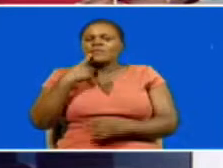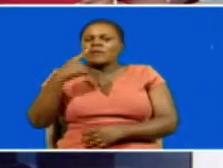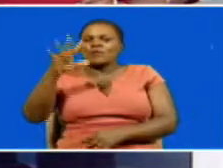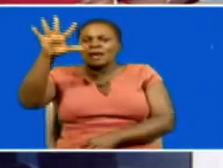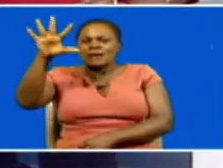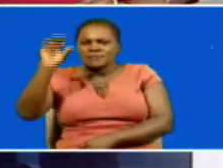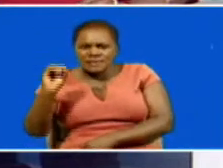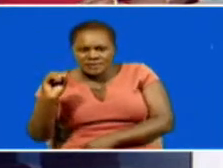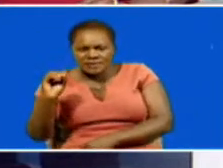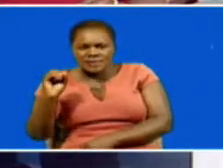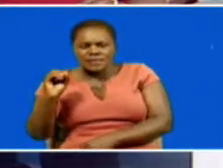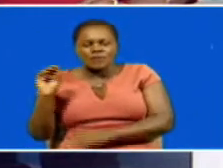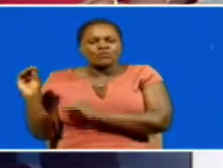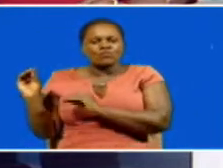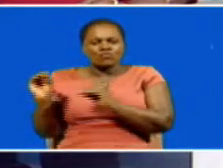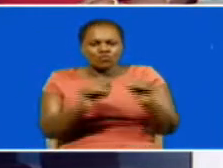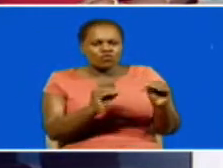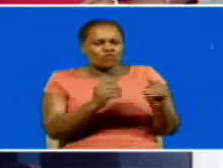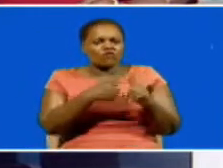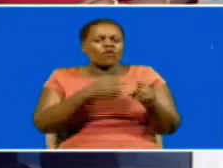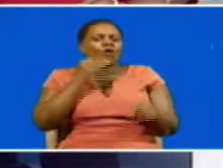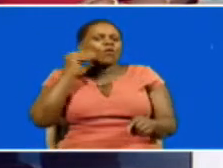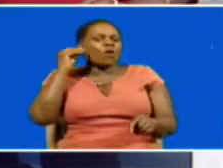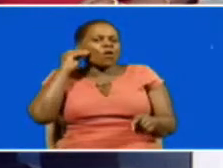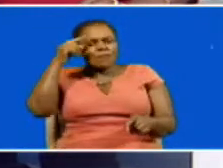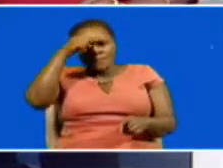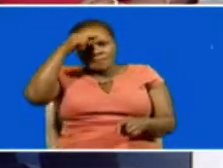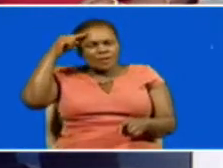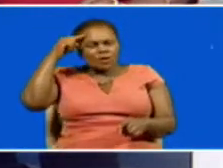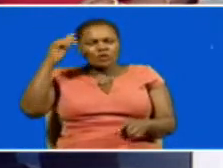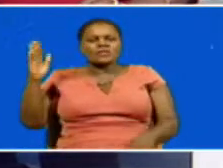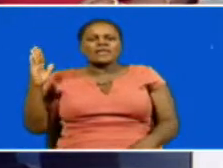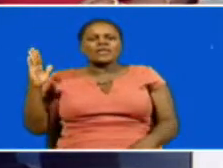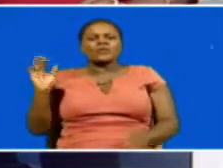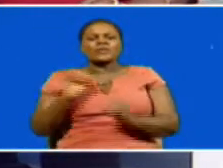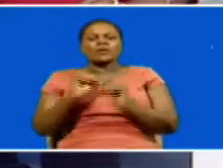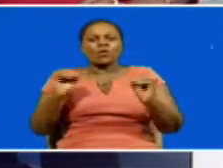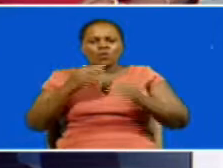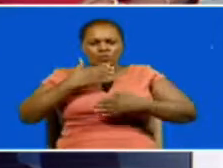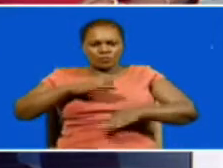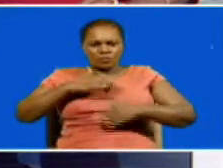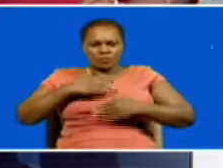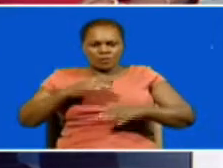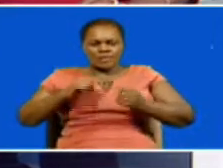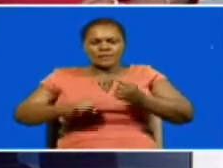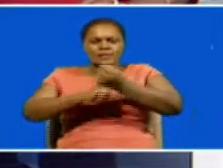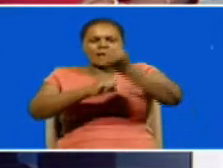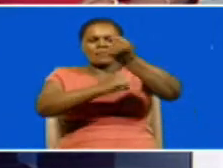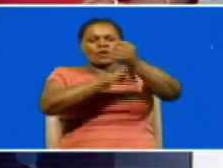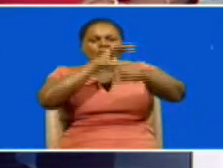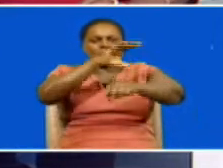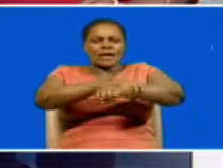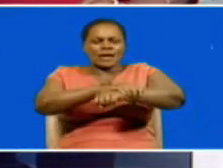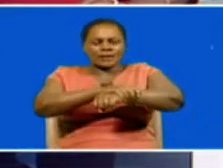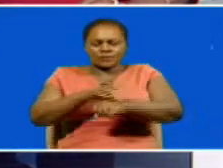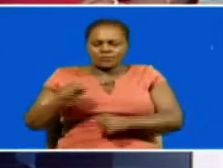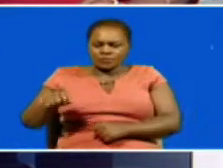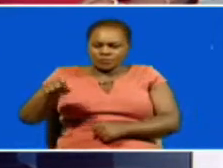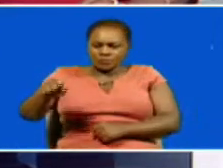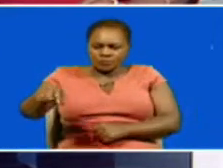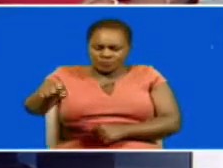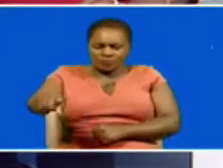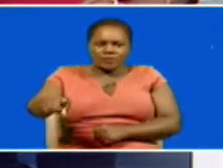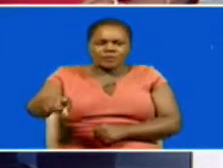150 zilizolazimika kuhama makwao kutokana na ukosefu wa usalama Samburu zimepewa misaada ya mbegu na ardhi ya